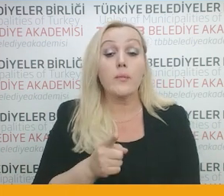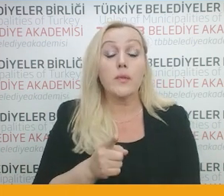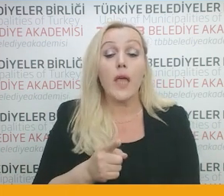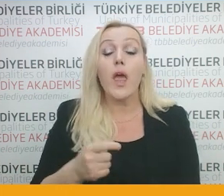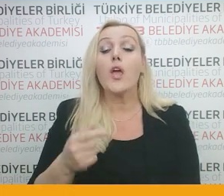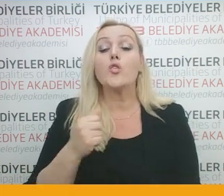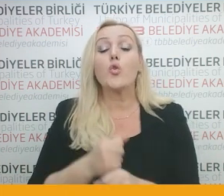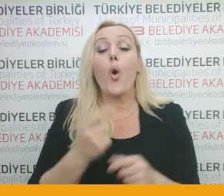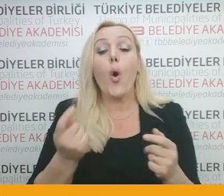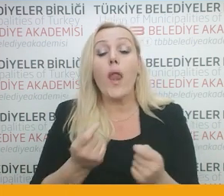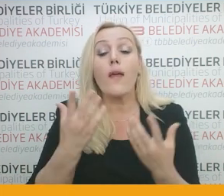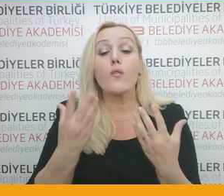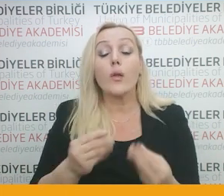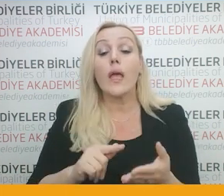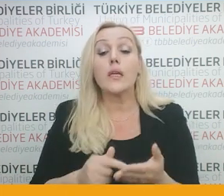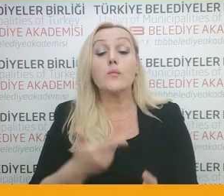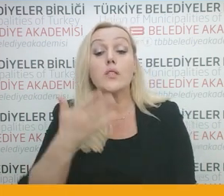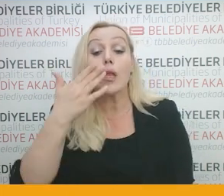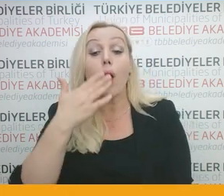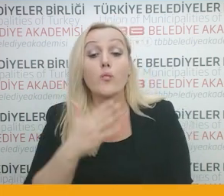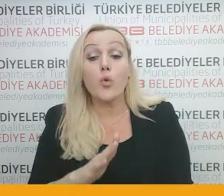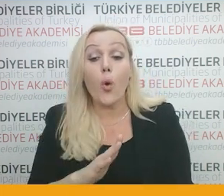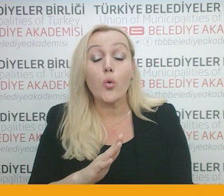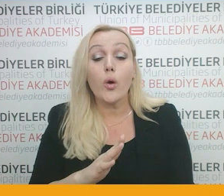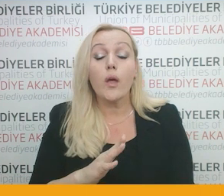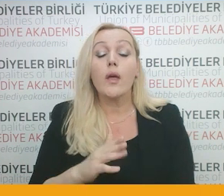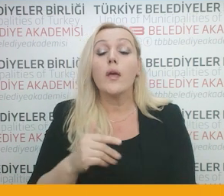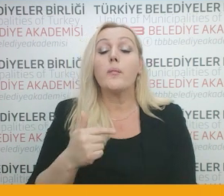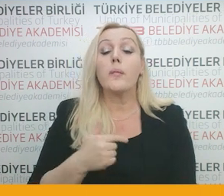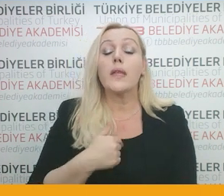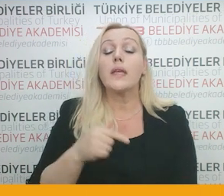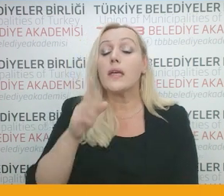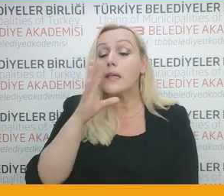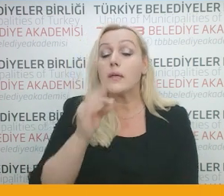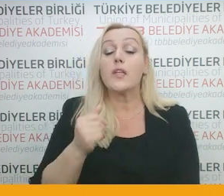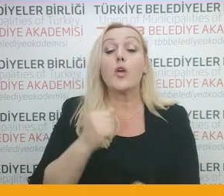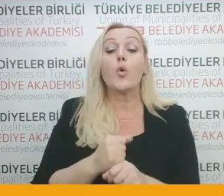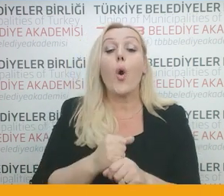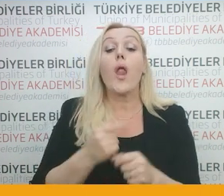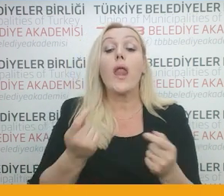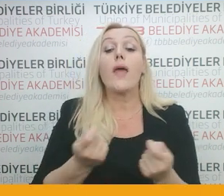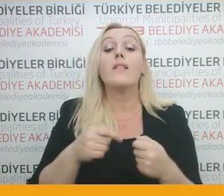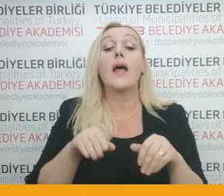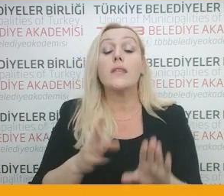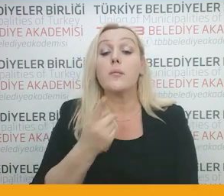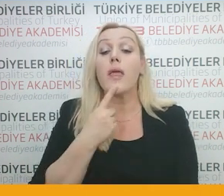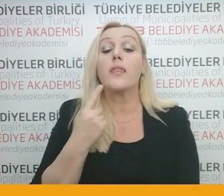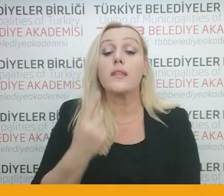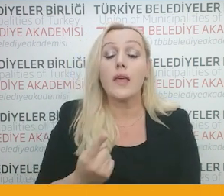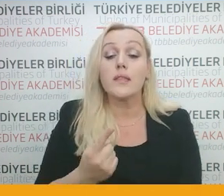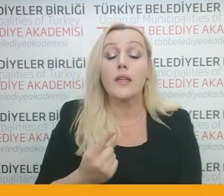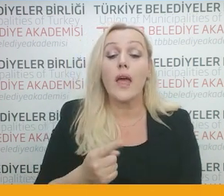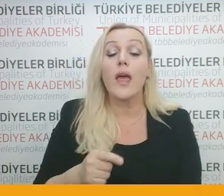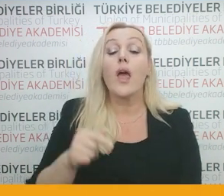görevlisi sıfatıyla imzam yok. Beni gerçekleştirme görevlisi olarak görevlendirmedi harcama yetkilisi diye savunma yapsa bile